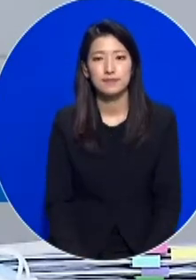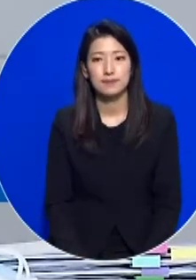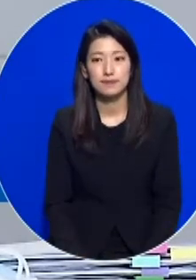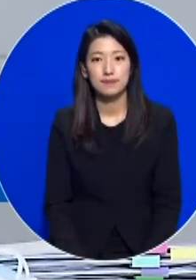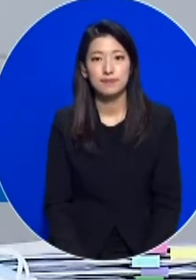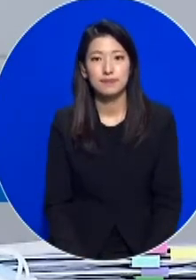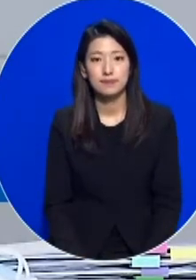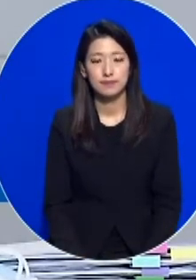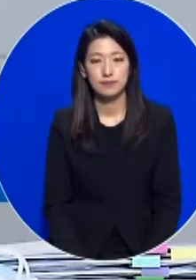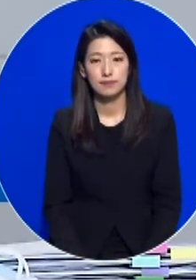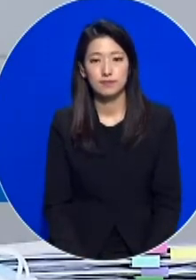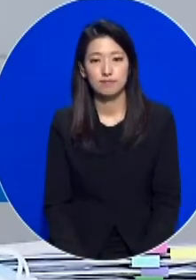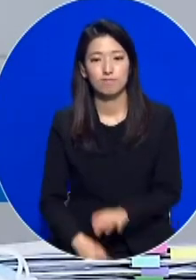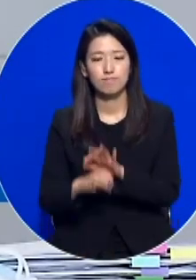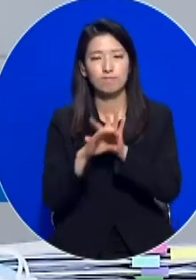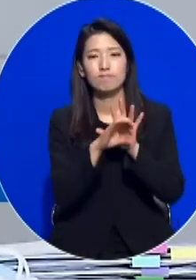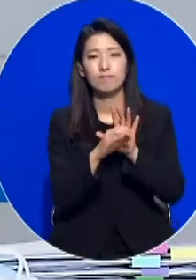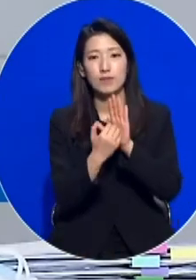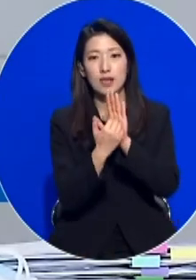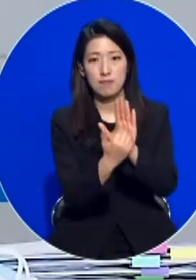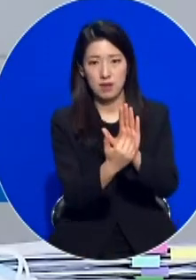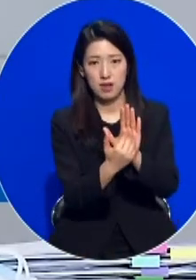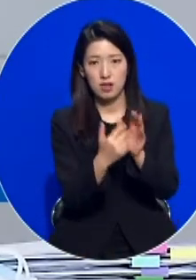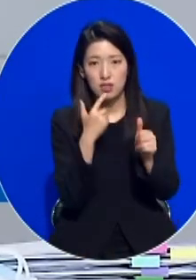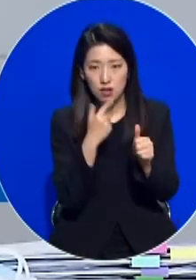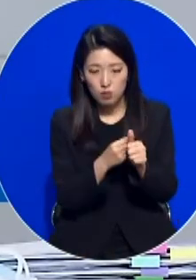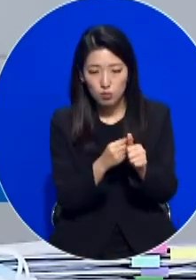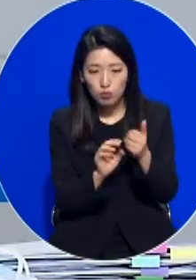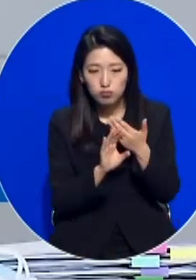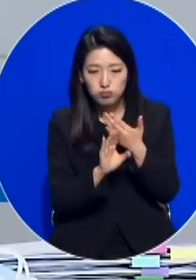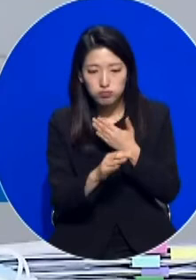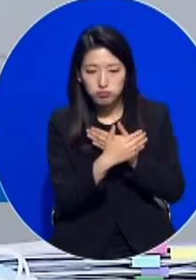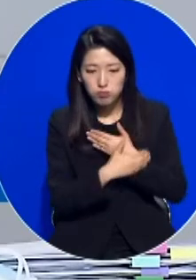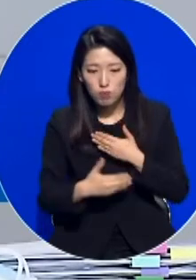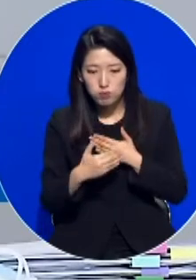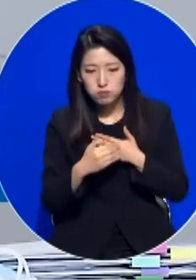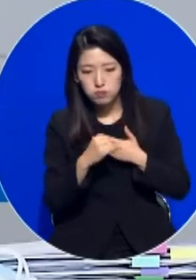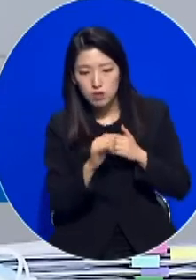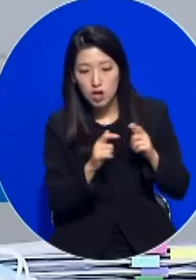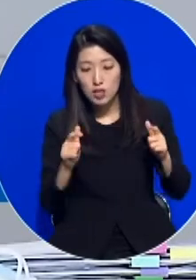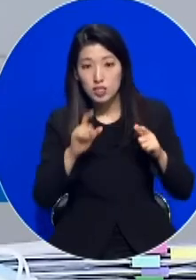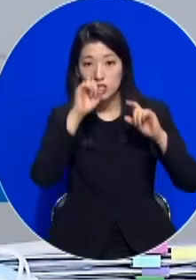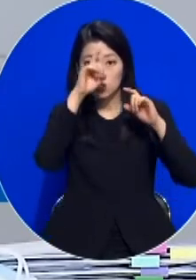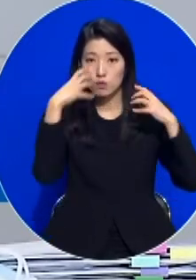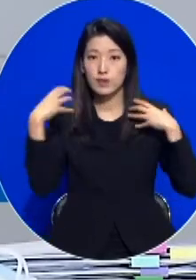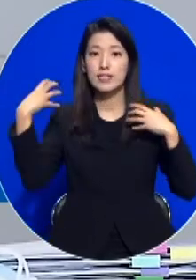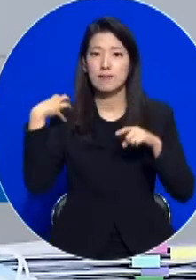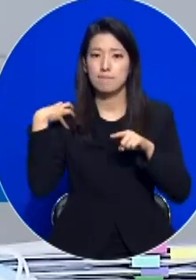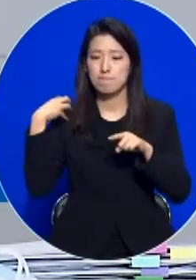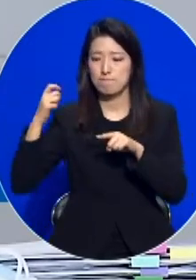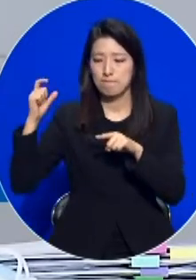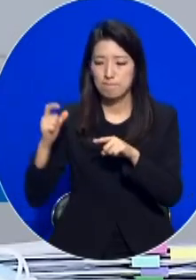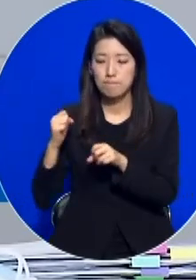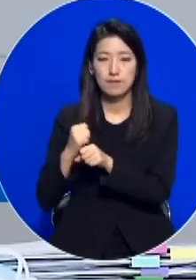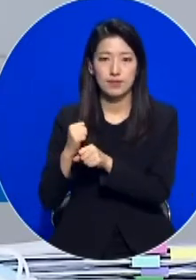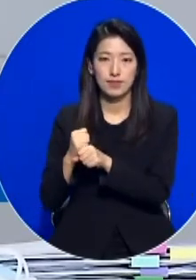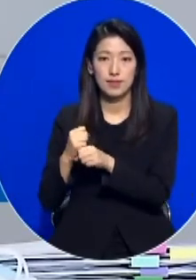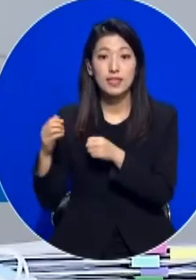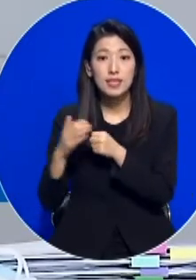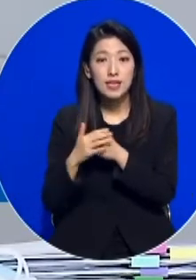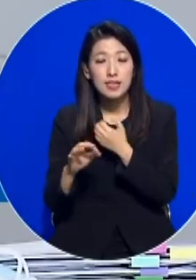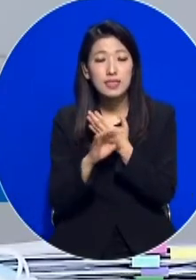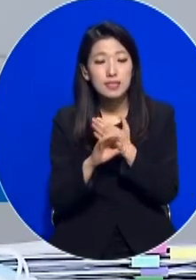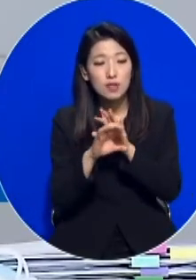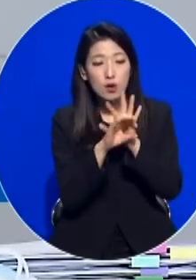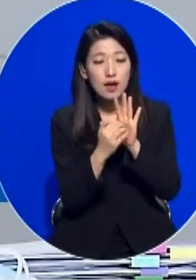아울러 질병관리청은 코로나19 예방접종 이상 반응에 대한 국가의 책임을 강화하기 위해 코로나19 임시